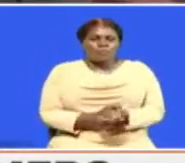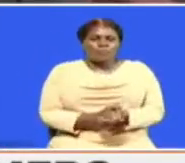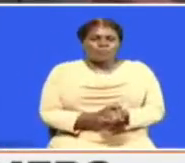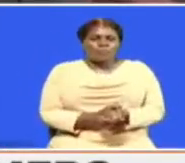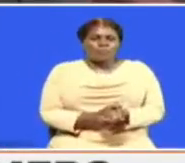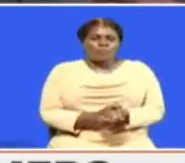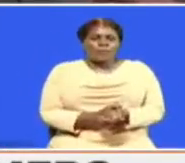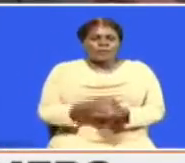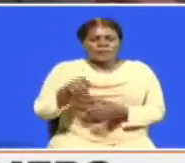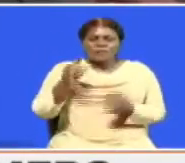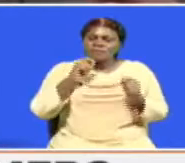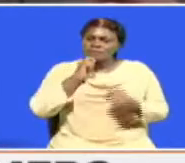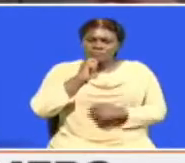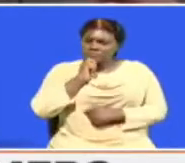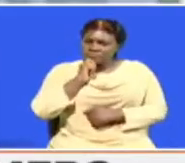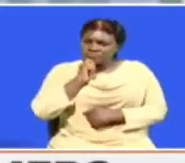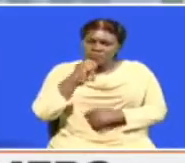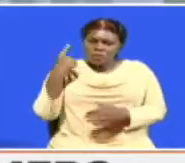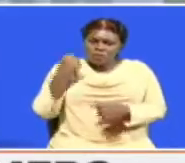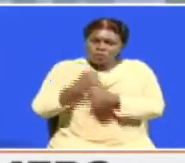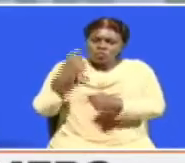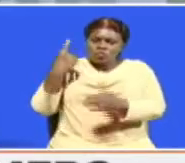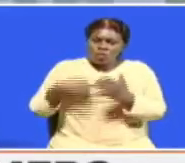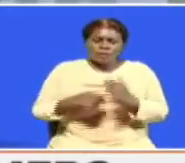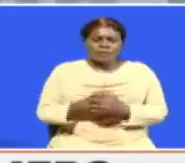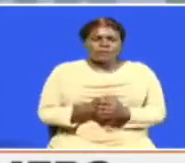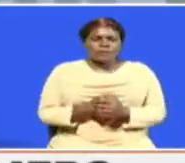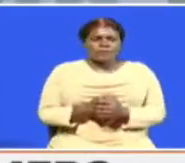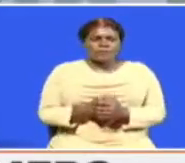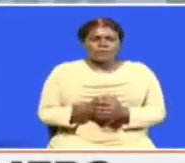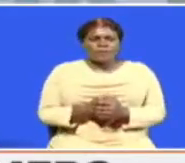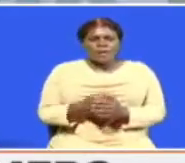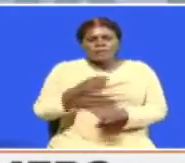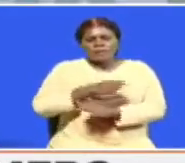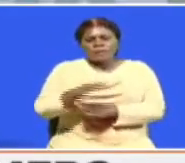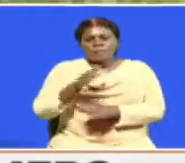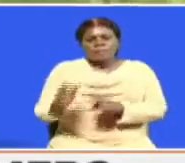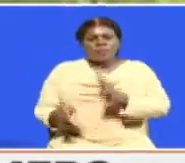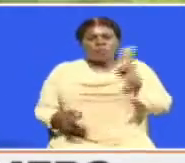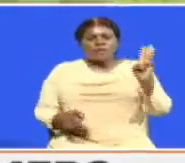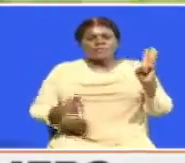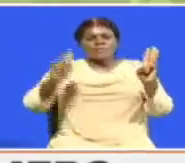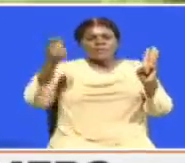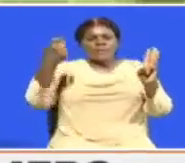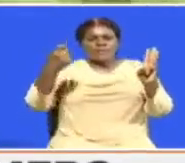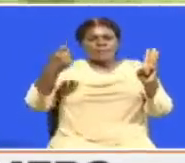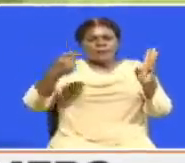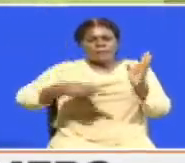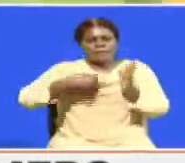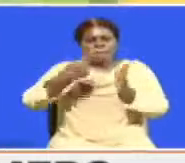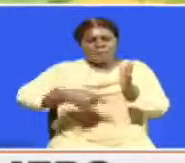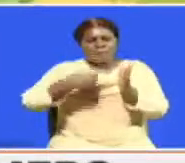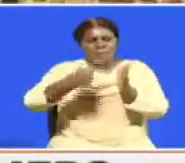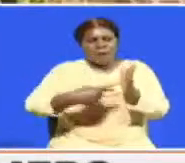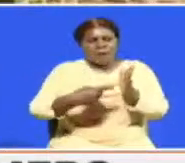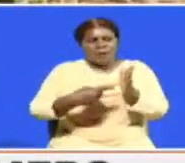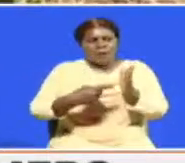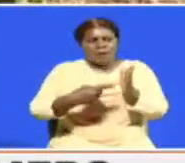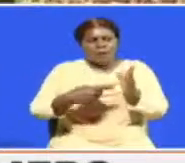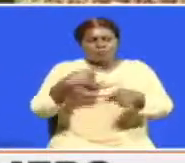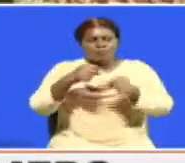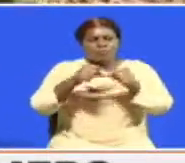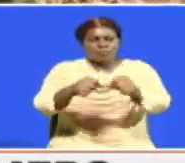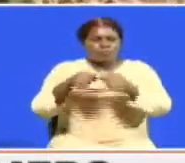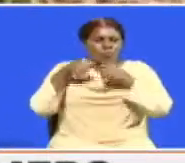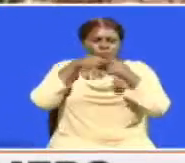So walikuwa na shangaa watafanya vipi. Olepito, a subsidiary of West Kenya Sugar Factory, keen to ensure constant supply of